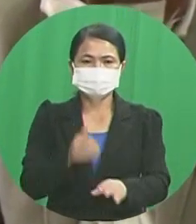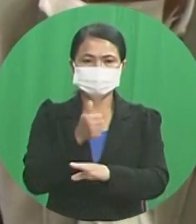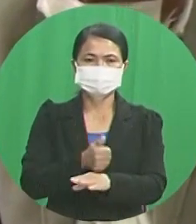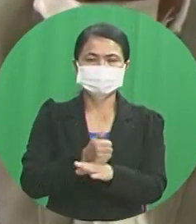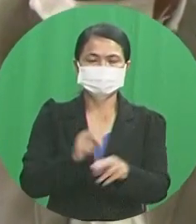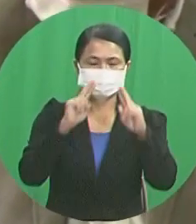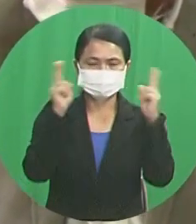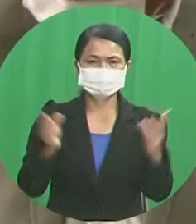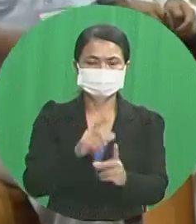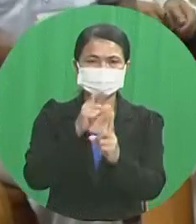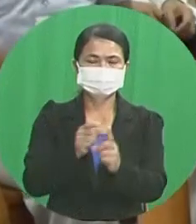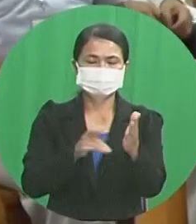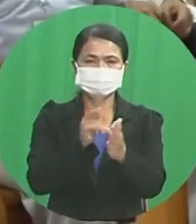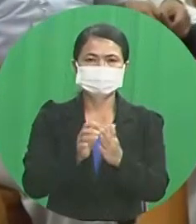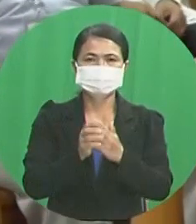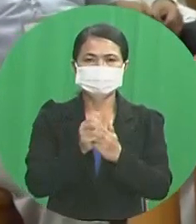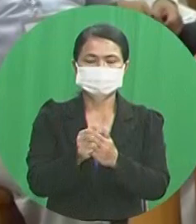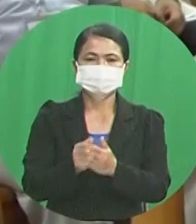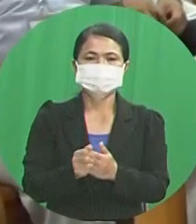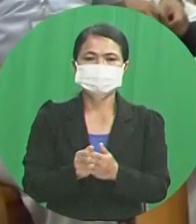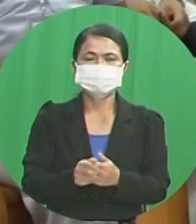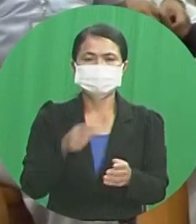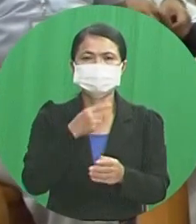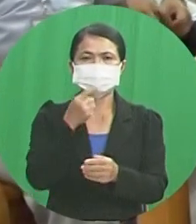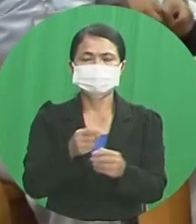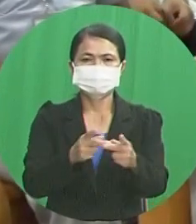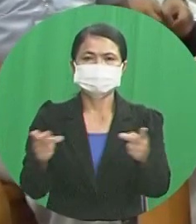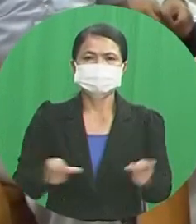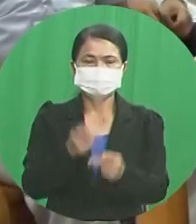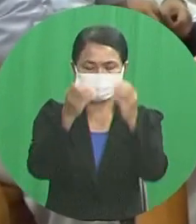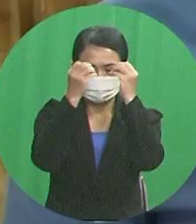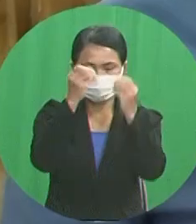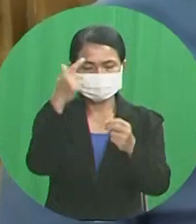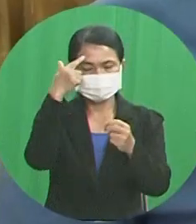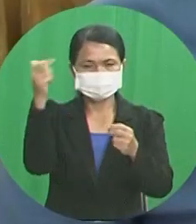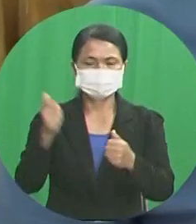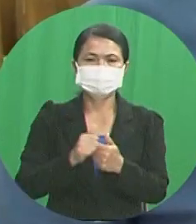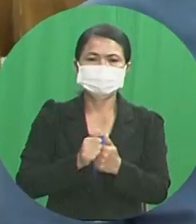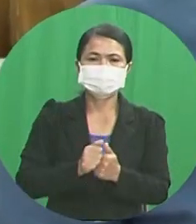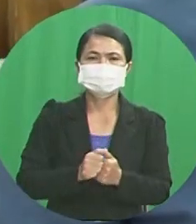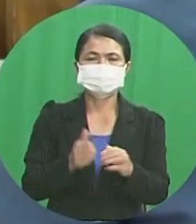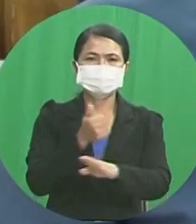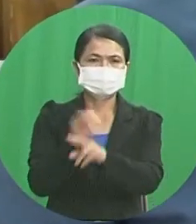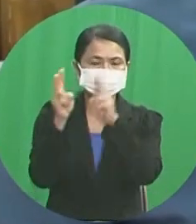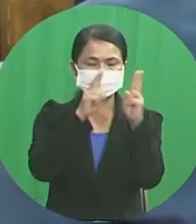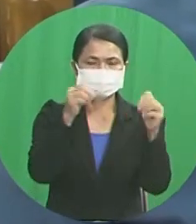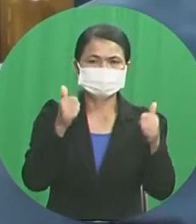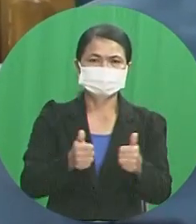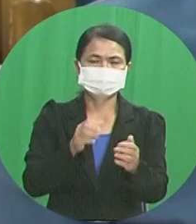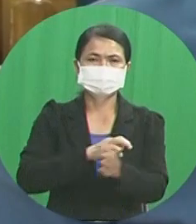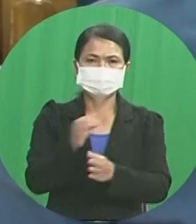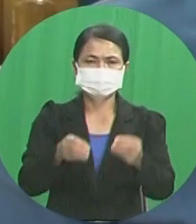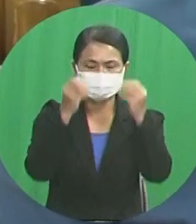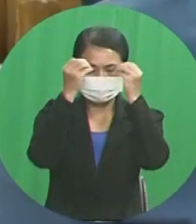ធានអង្គភាពអ្នកនាំពាក្យរាជរដ្ឋាភិបាលស្ដីពីការិយាល័យព័ត៌មានឆ្លៀសវៃ និងអភិបាលកិច្ចល្អក្នុងវិស័យ